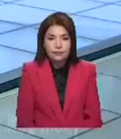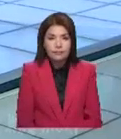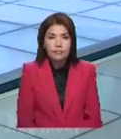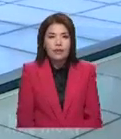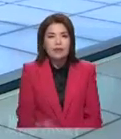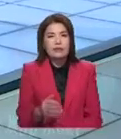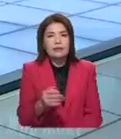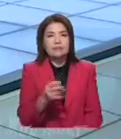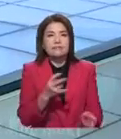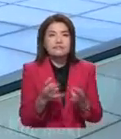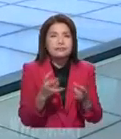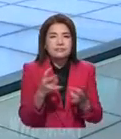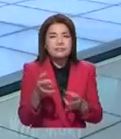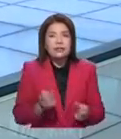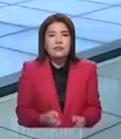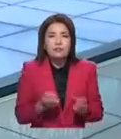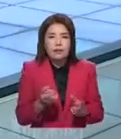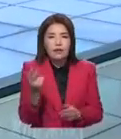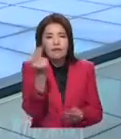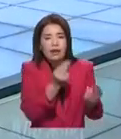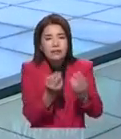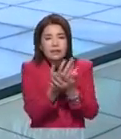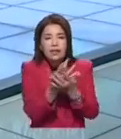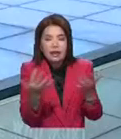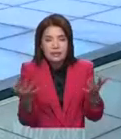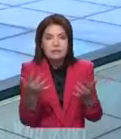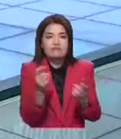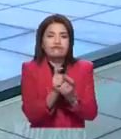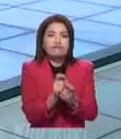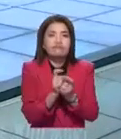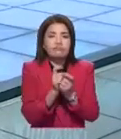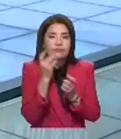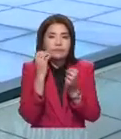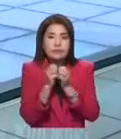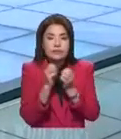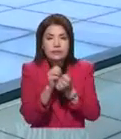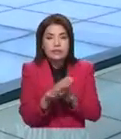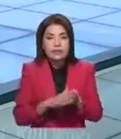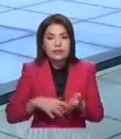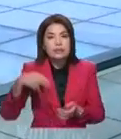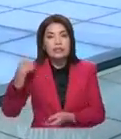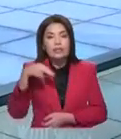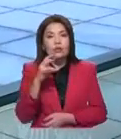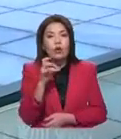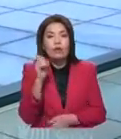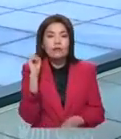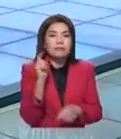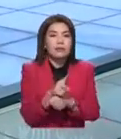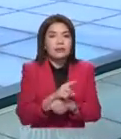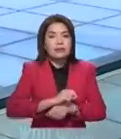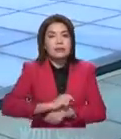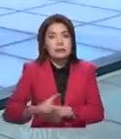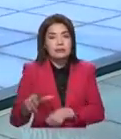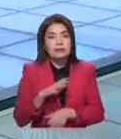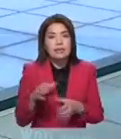Вандализмге қарсы күрес республикалық шарасы өңір-өңірде жалғасуда. Мұны мемлекет басшысы Қасым-Жомарт Тоқаевтың тікелей бастамасымен